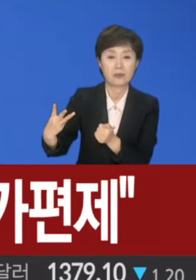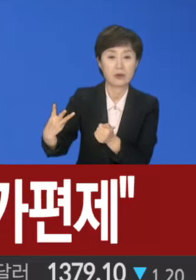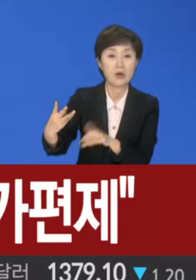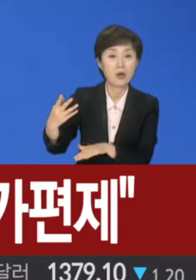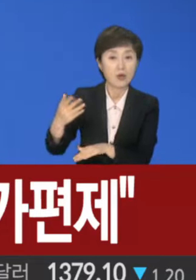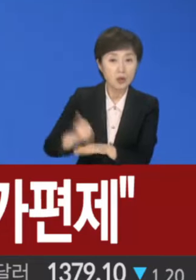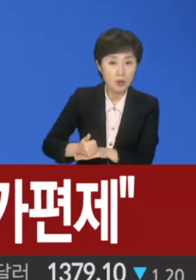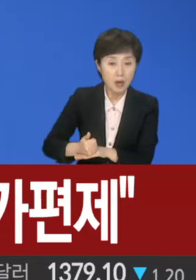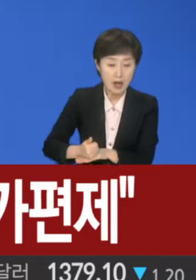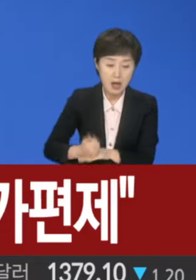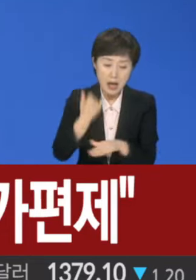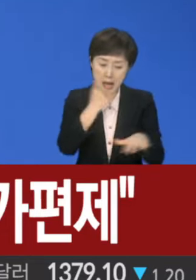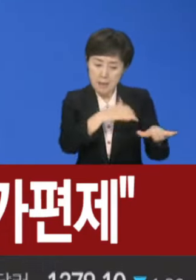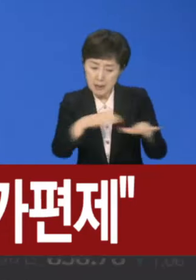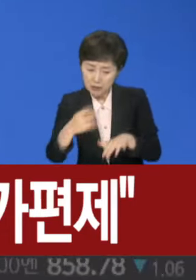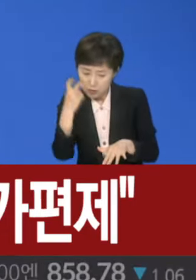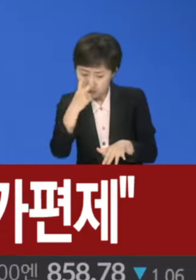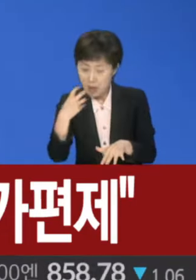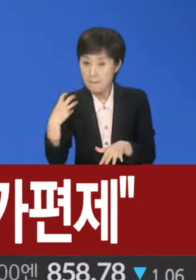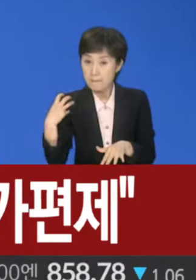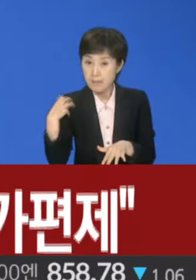결과 수중수색은 소방에서